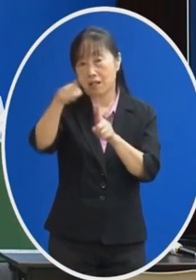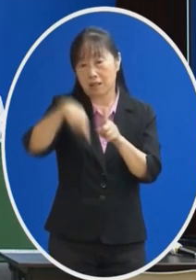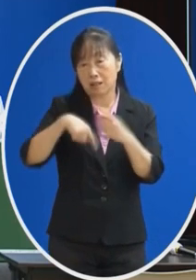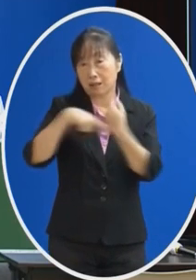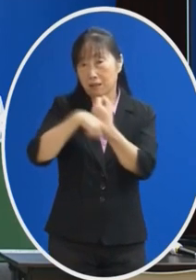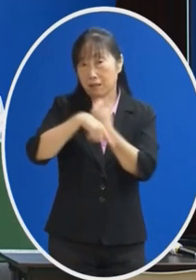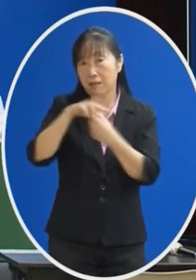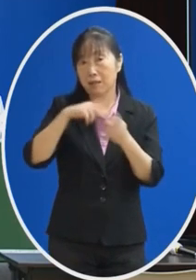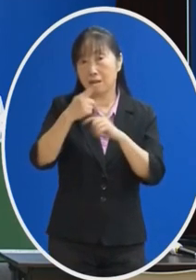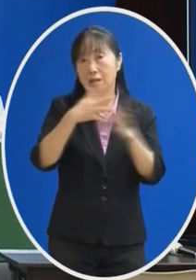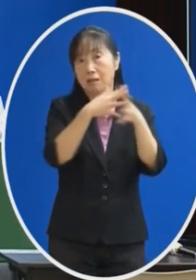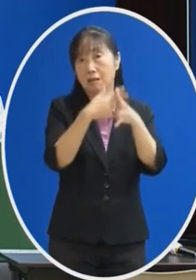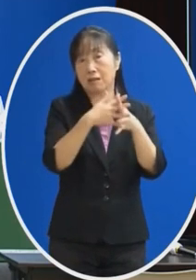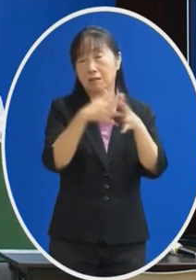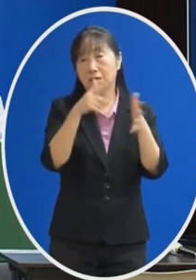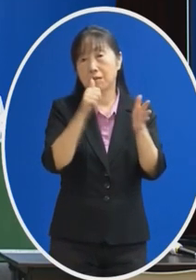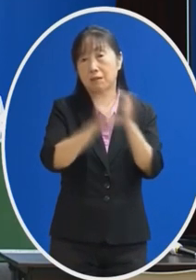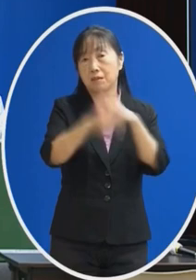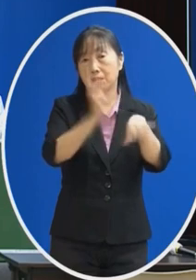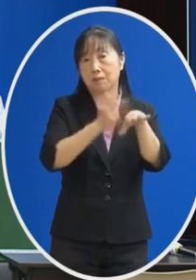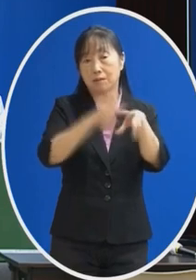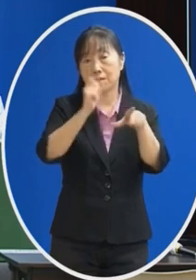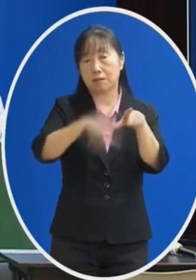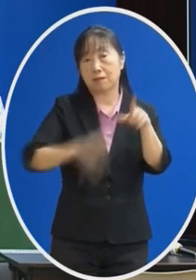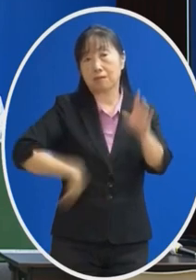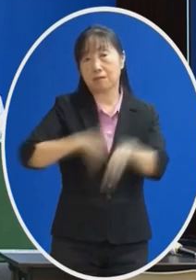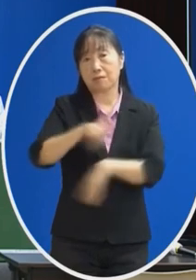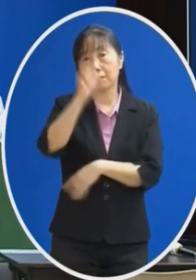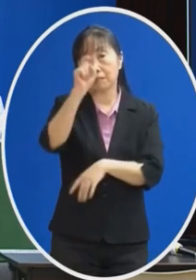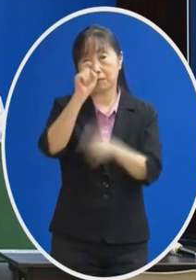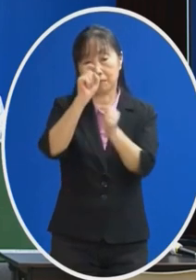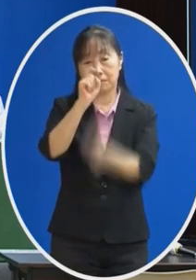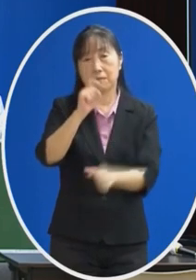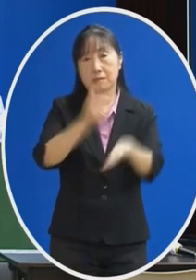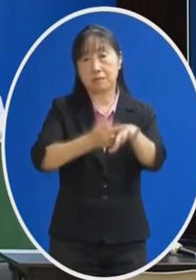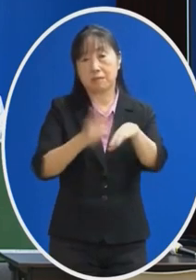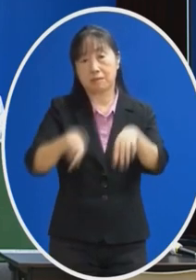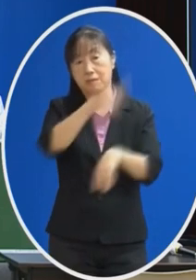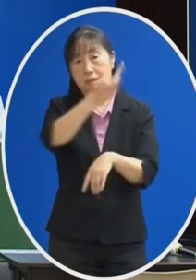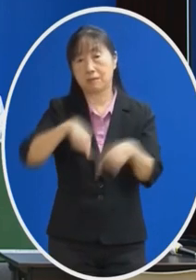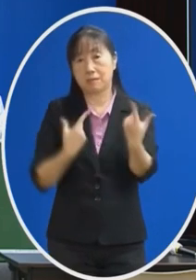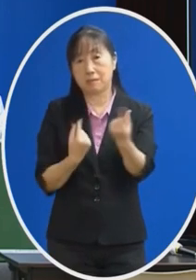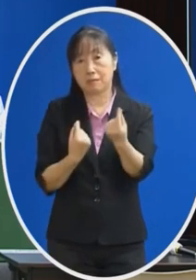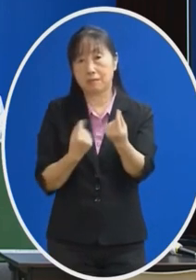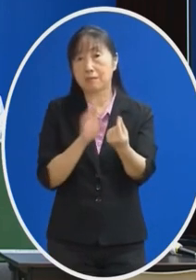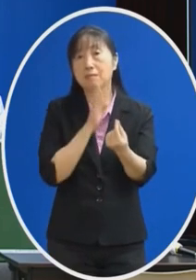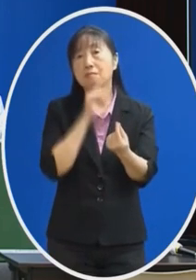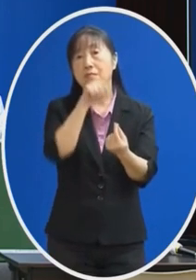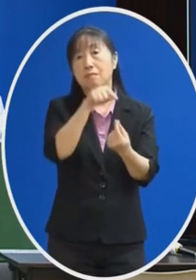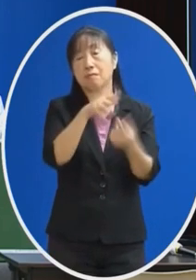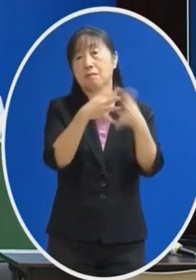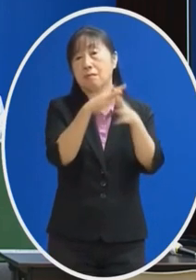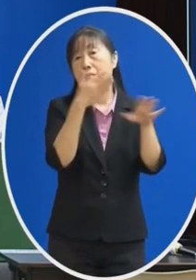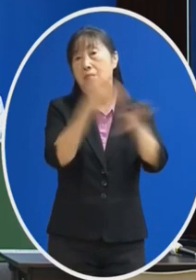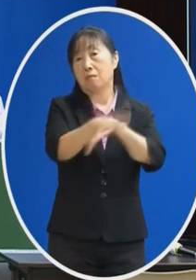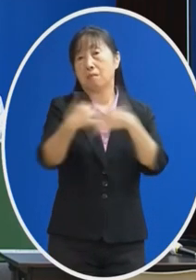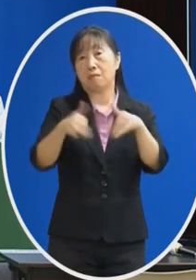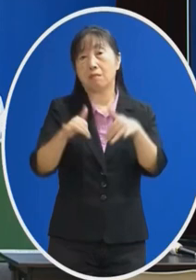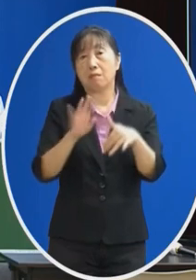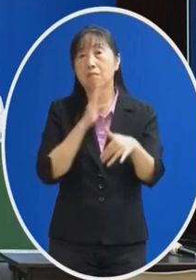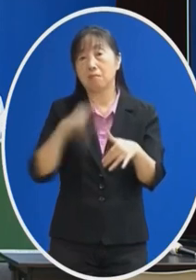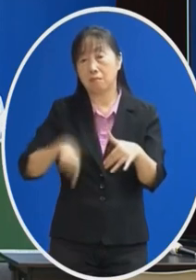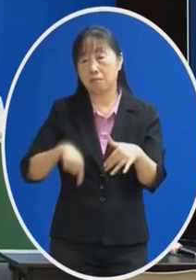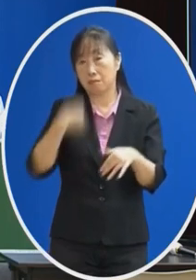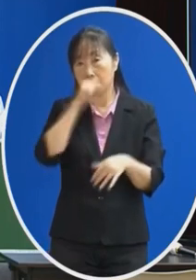那么跟美国这个生技公司他们投入10亿元的这个技术是一样的，那么他们都还没有通过，那么台湾怎么可